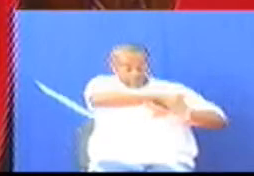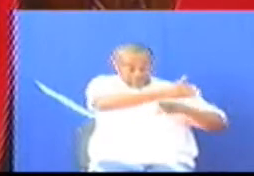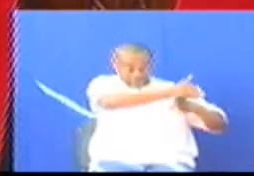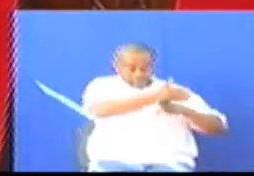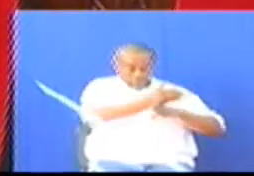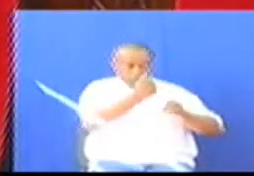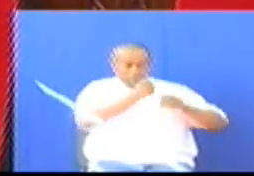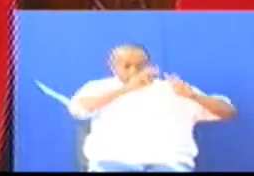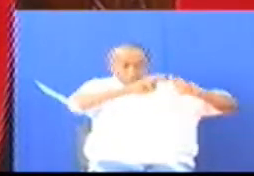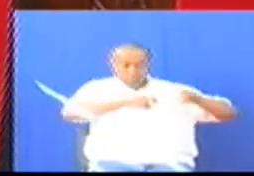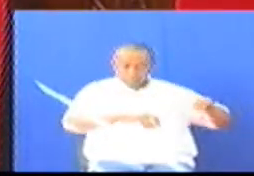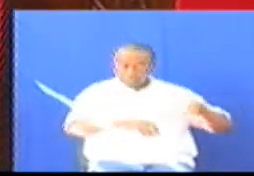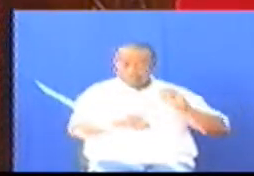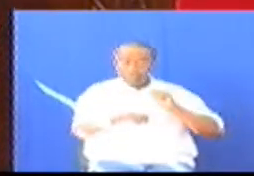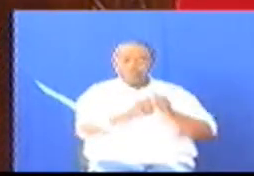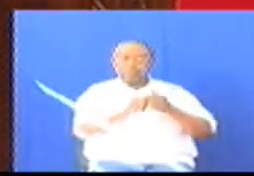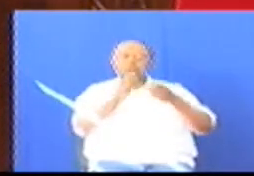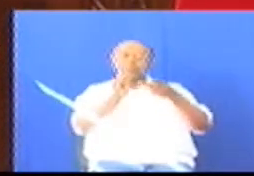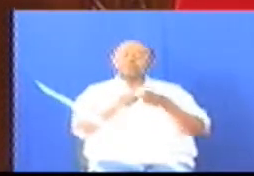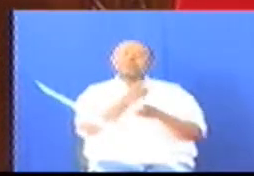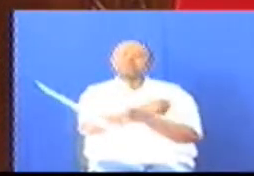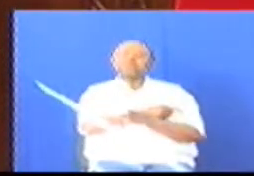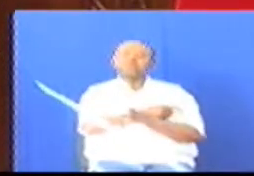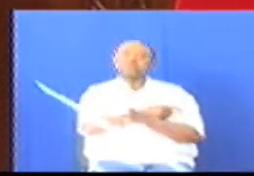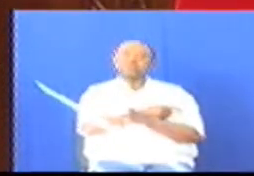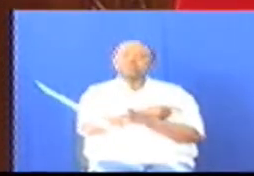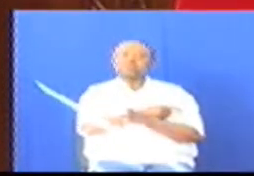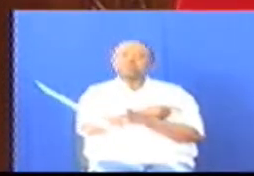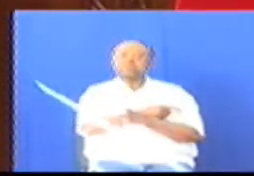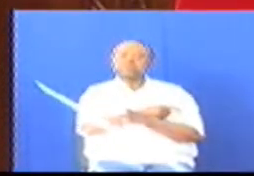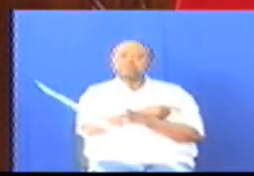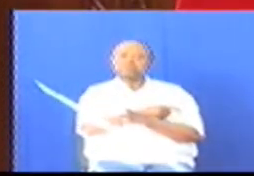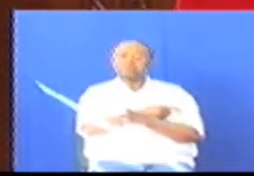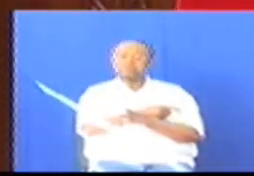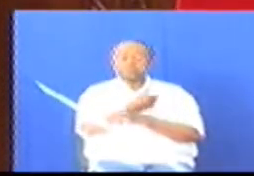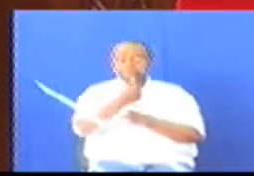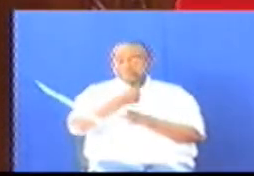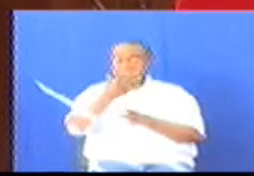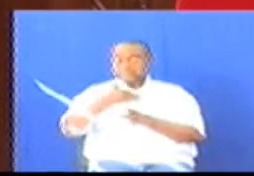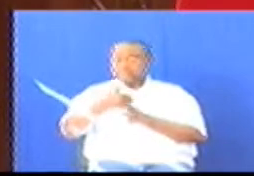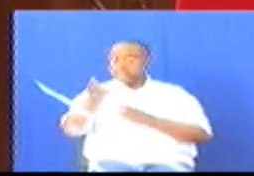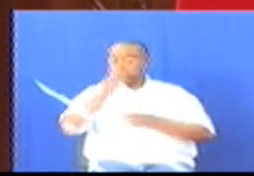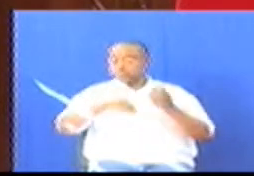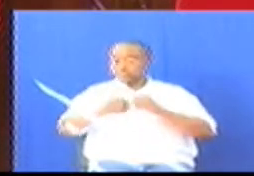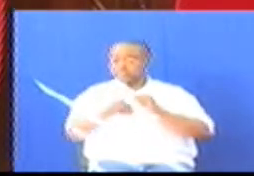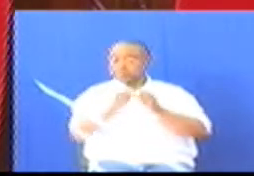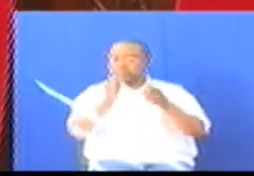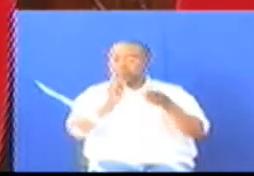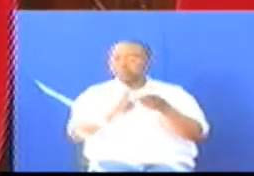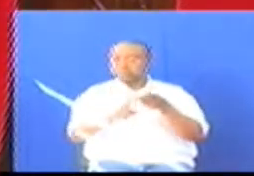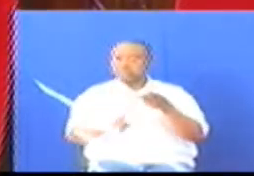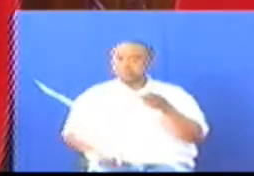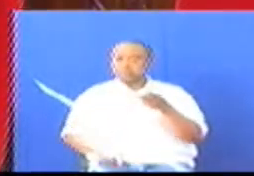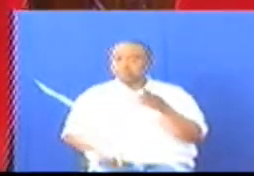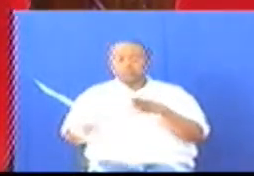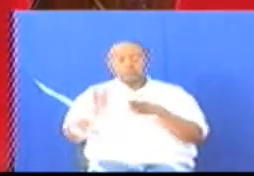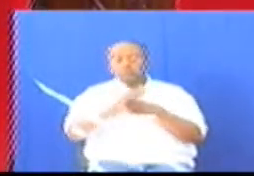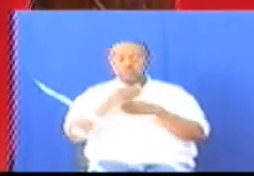umma. Jambo la pili, Mheshimiwa Spika, na la mwisho ambalo ningeomba nichangie ni kuhusu Benki